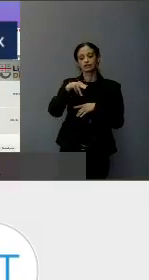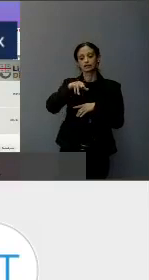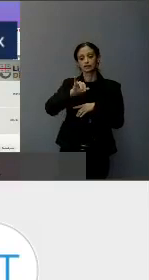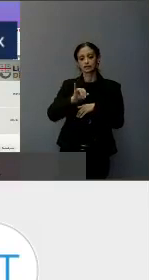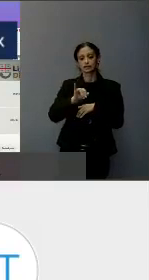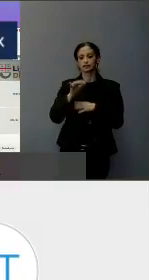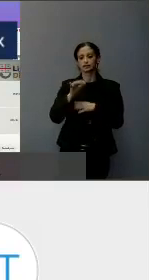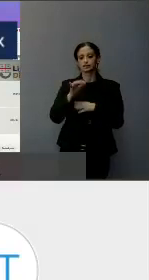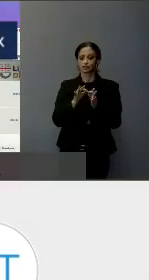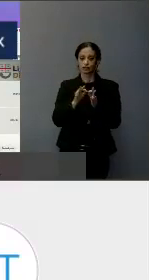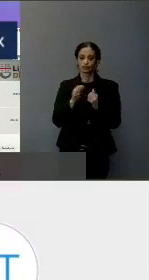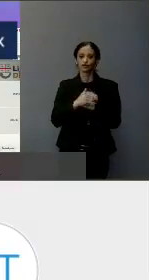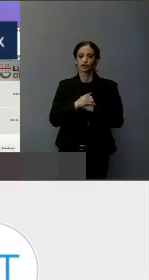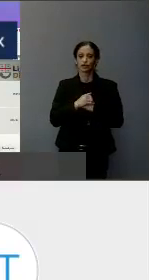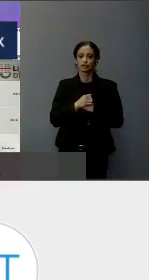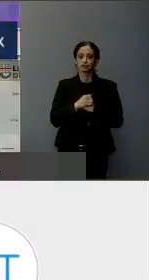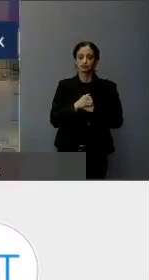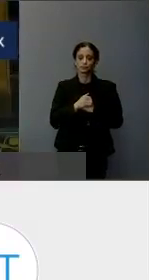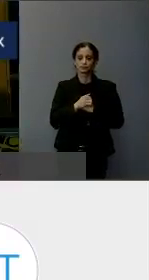malore